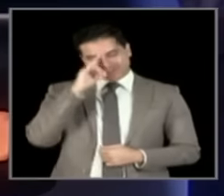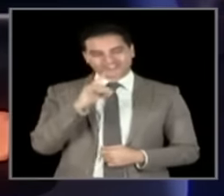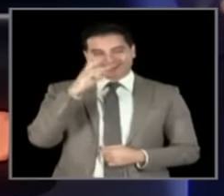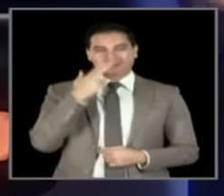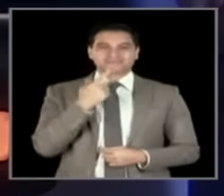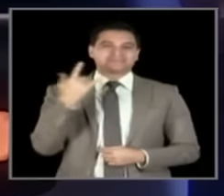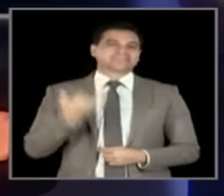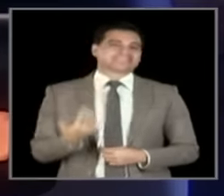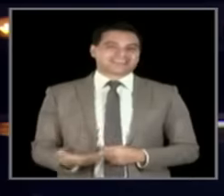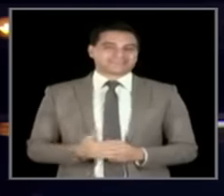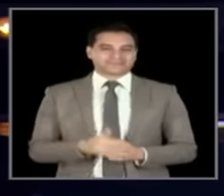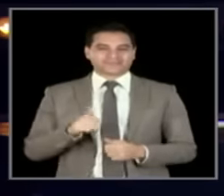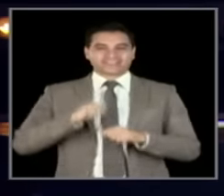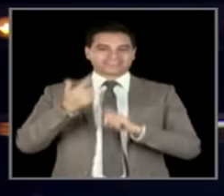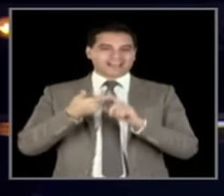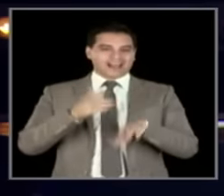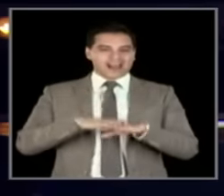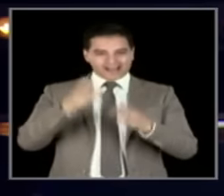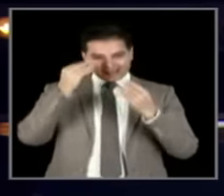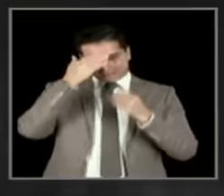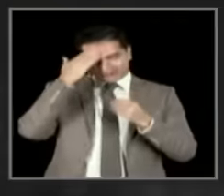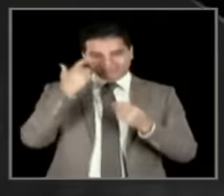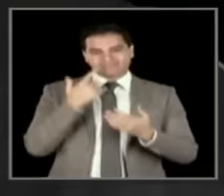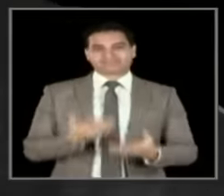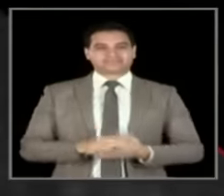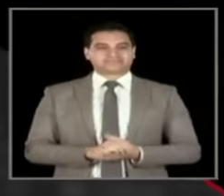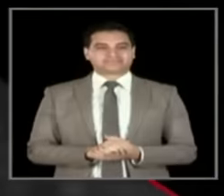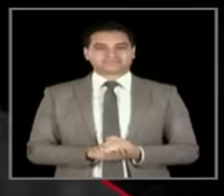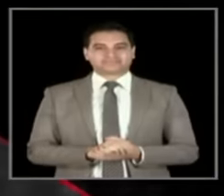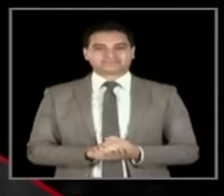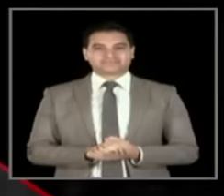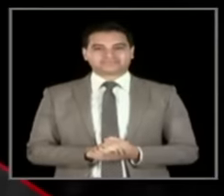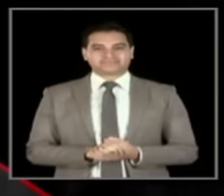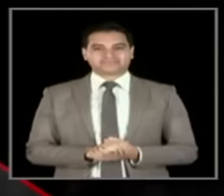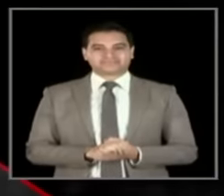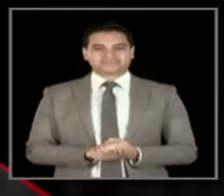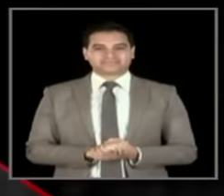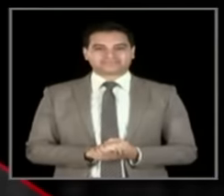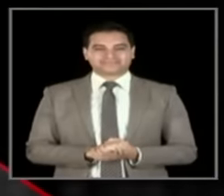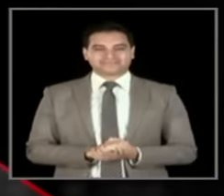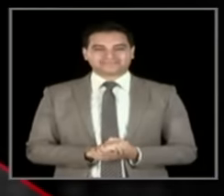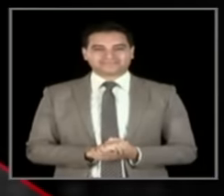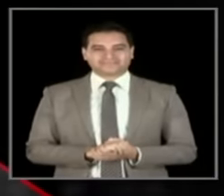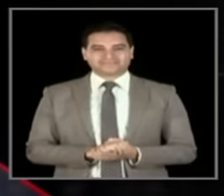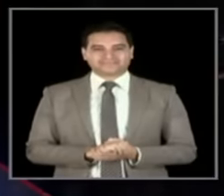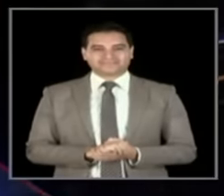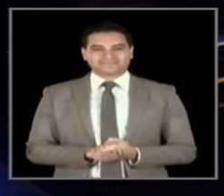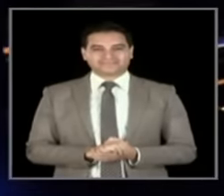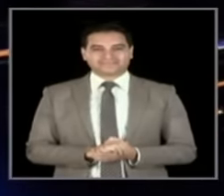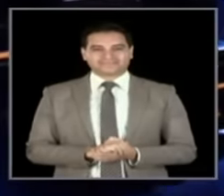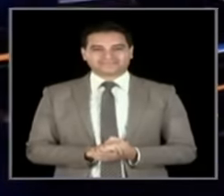سهل. ودلوقتي مع الفقرة الثانية، فقرة المعرفة. المعرفة.